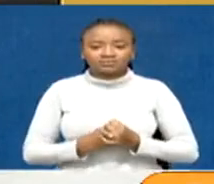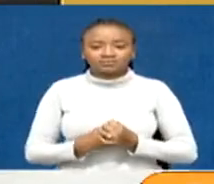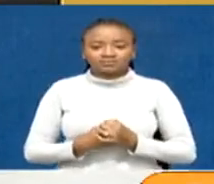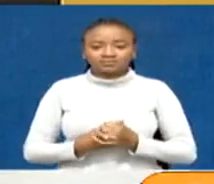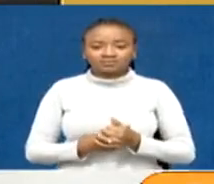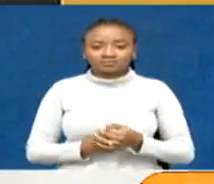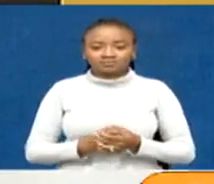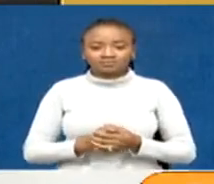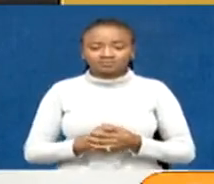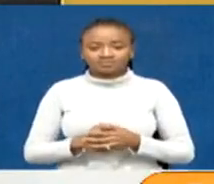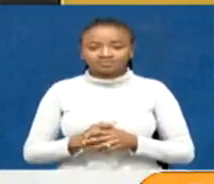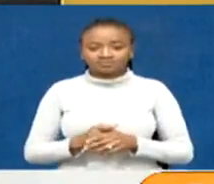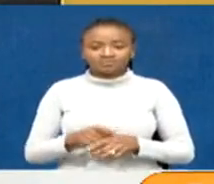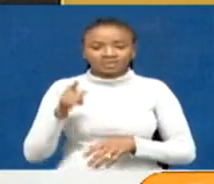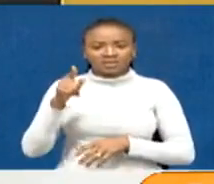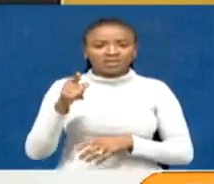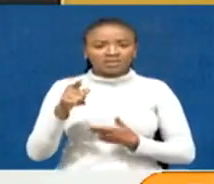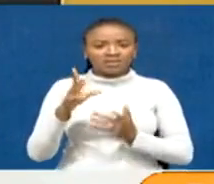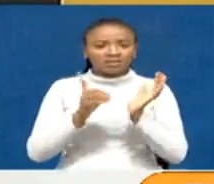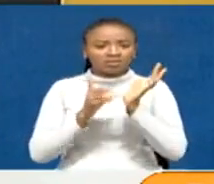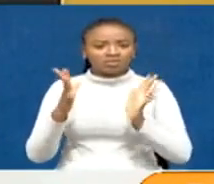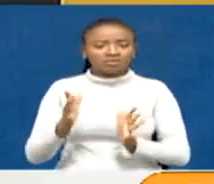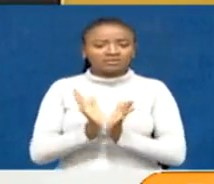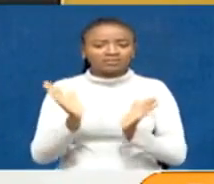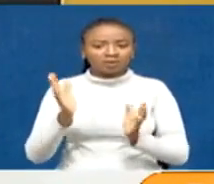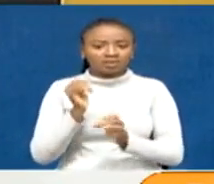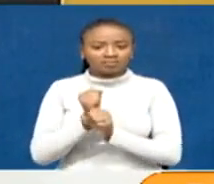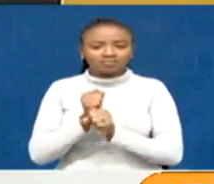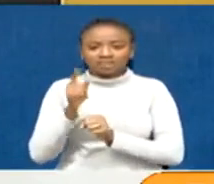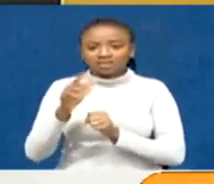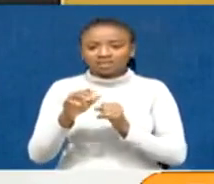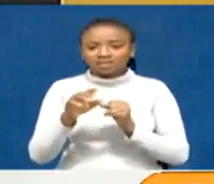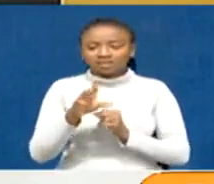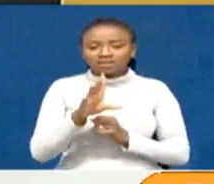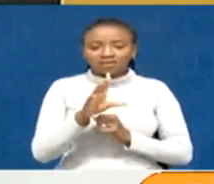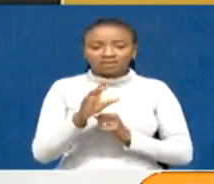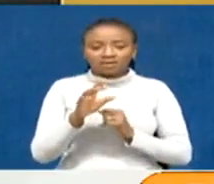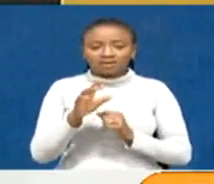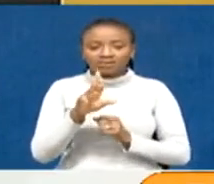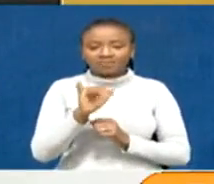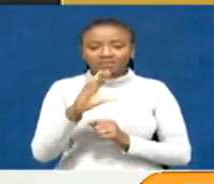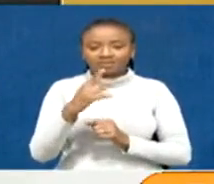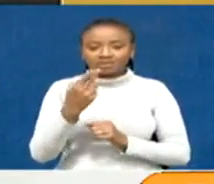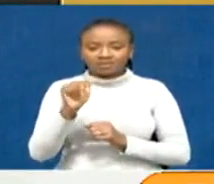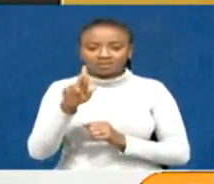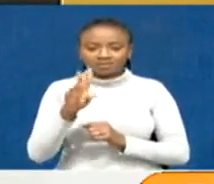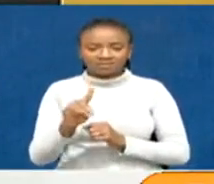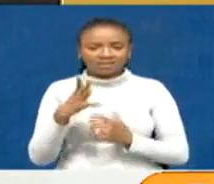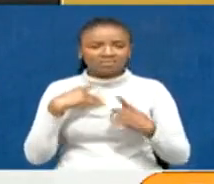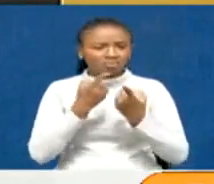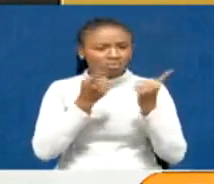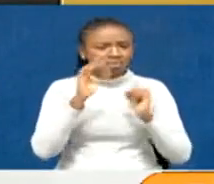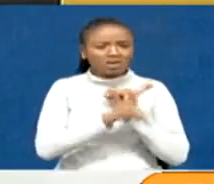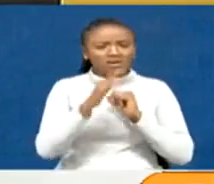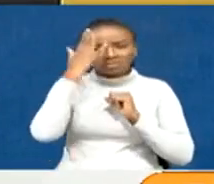Aliyekuwa mkuu wa utumishi wa umma Daktari Richard Leakey amefariki. Na Daktari Richard Leakey alifahamika kote duniani